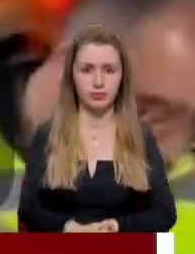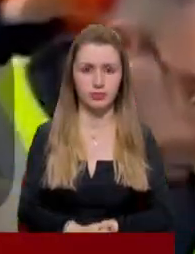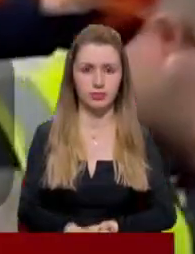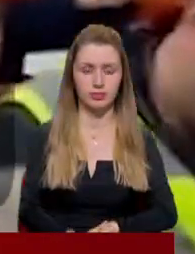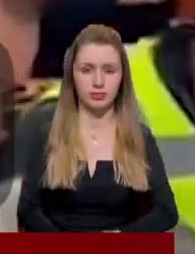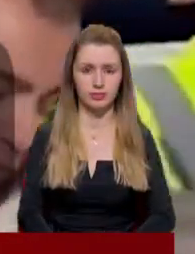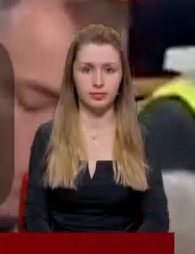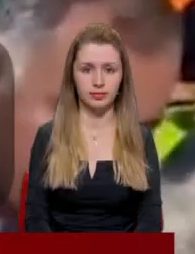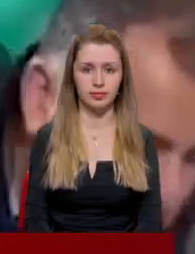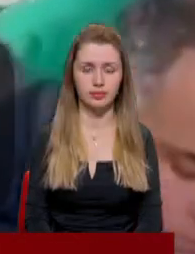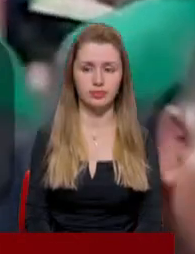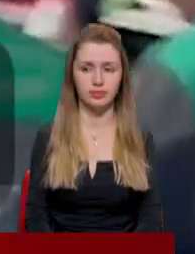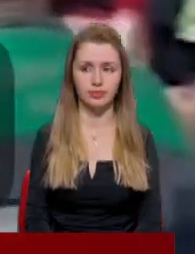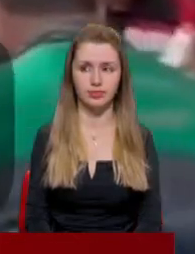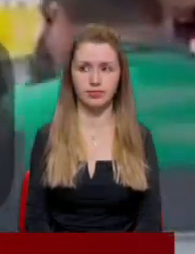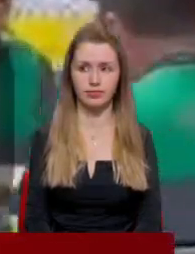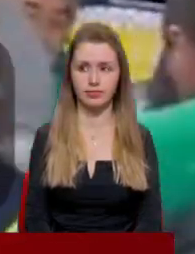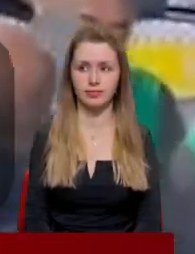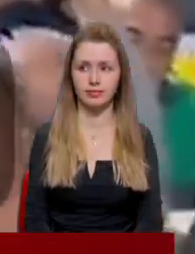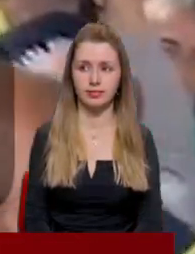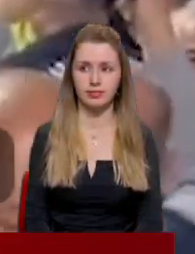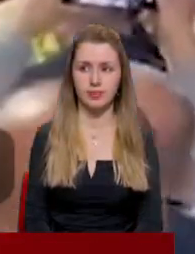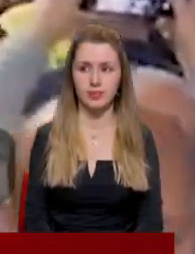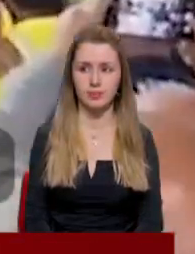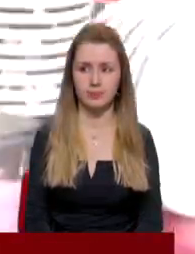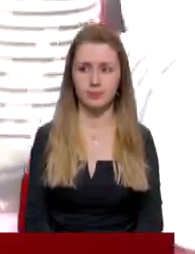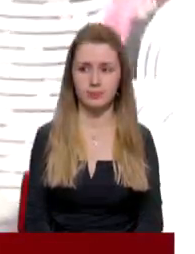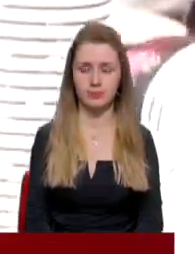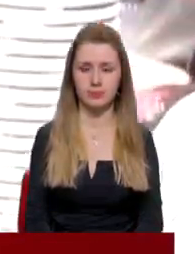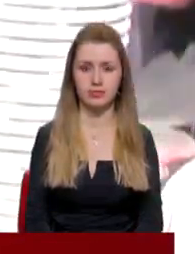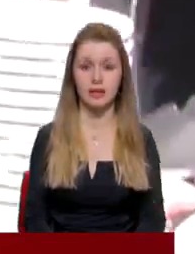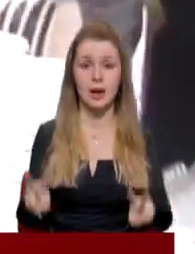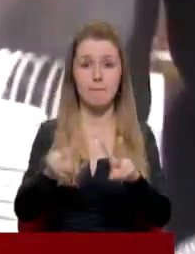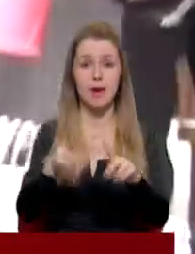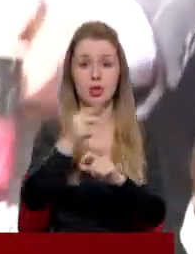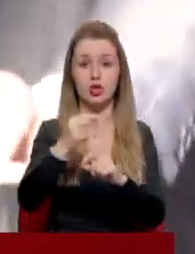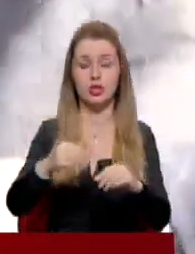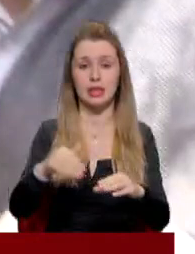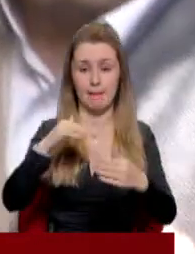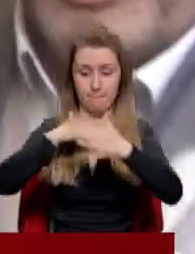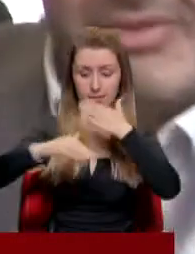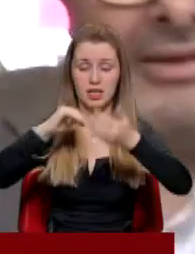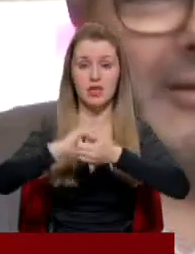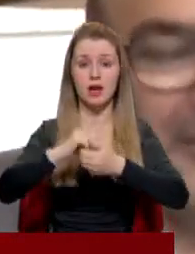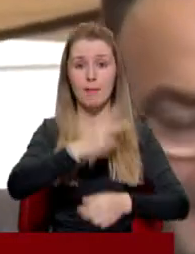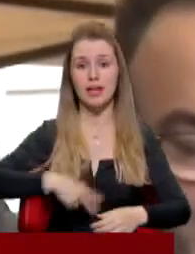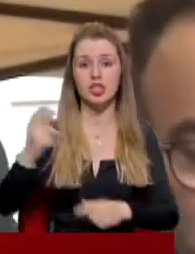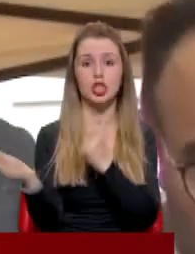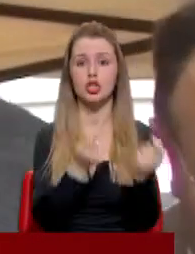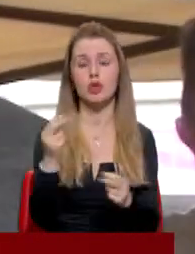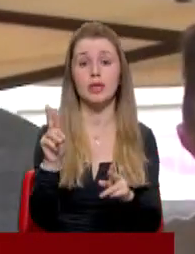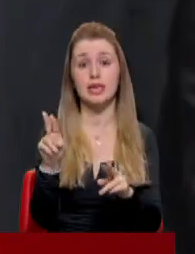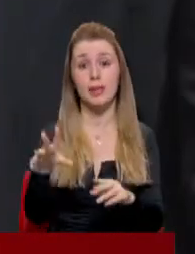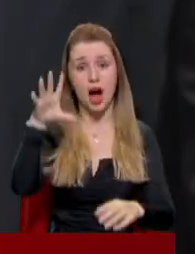ve Ankara Büyükşehir Belediyesi 1000 kişiyle Kahramanmaraş'ta hizmet veriyor. Mehmet Özasekin, Millet İttifakı'nın belediyeleri çalışıyormuş gibi